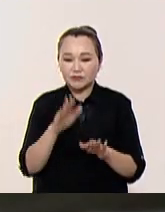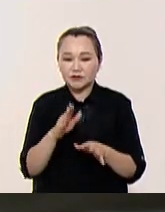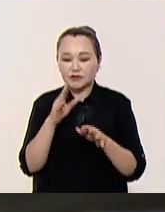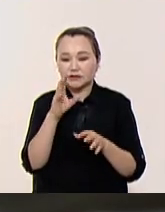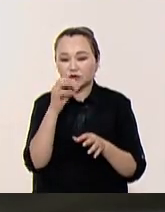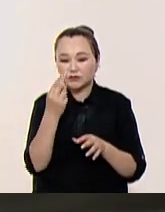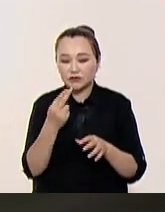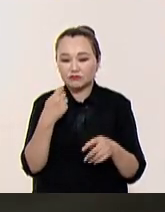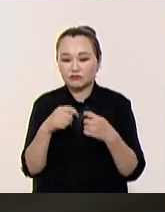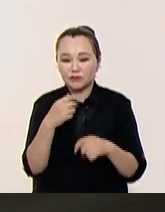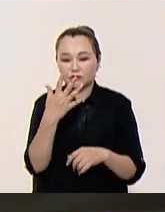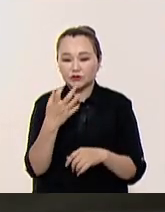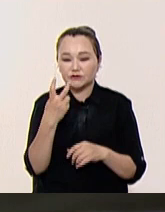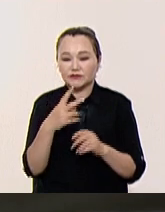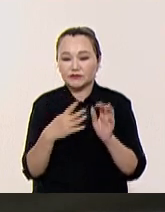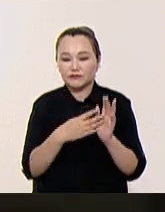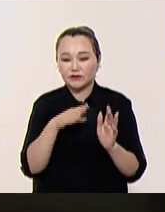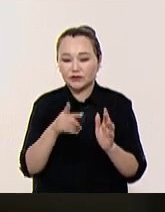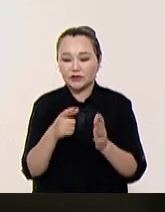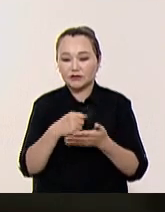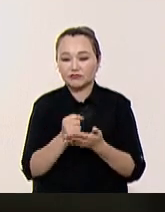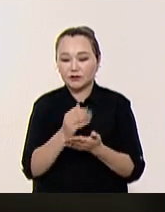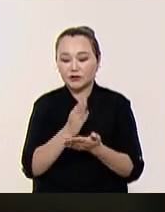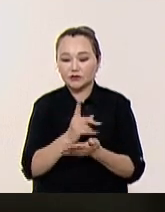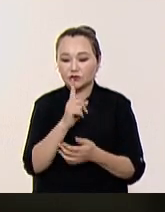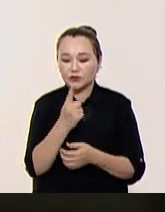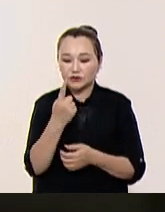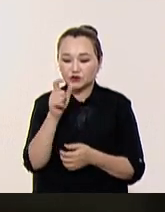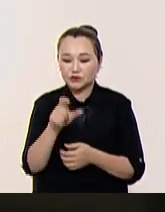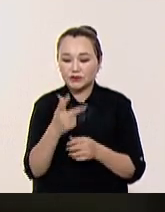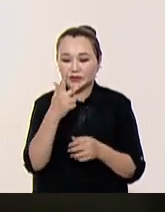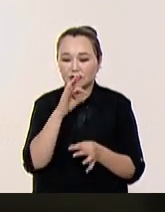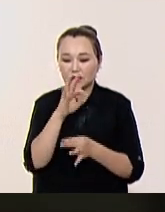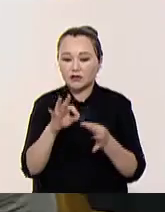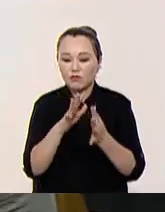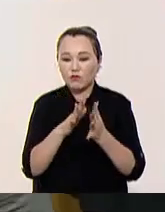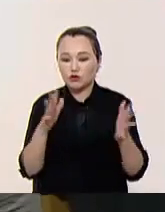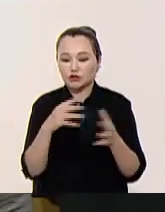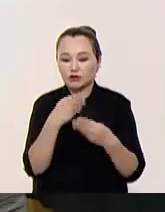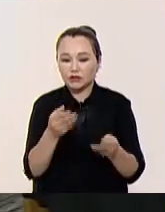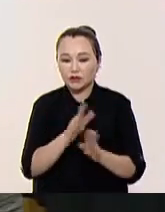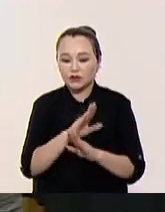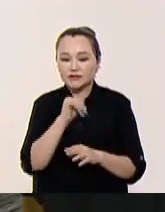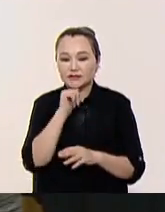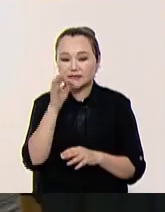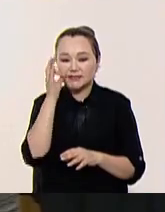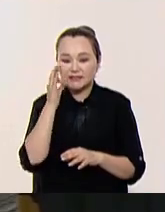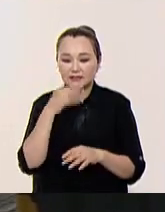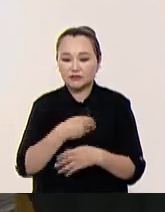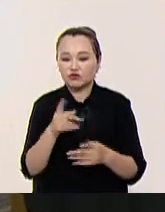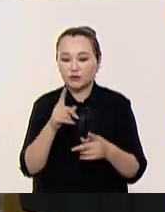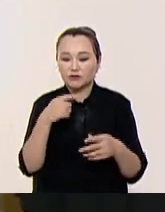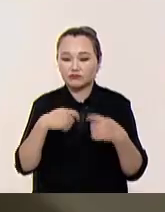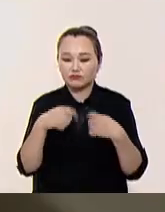базарларда бағасы 529 теңге деп бекітілген. Бірақ бір адамға 3 келіден артық берілмейді. Тәтті өнім алыпсатарлардың қолына түспеу